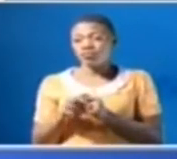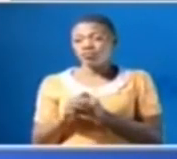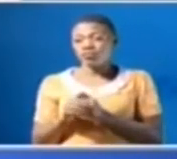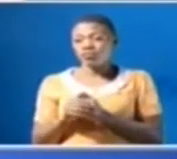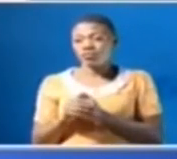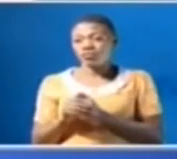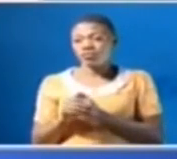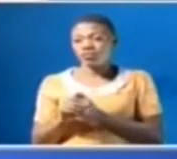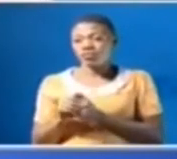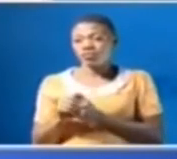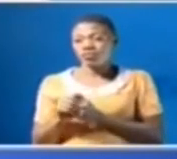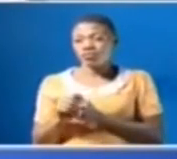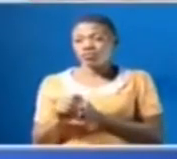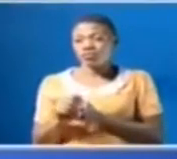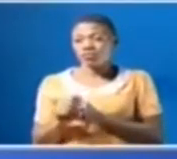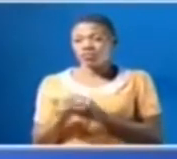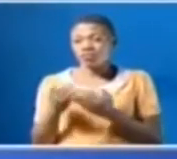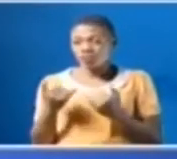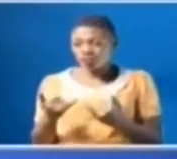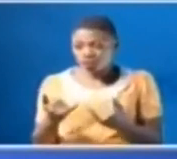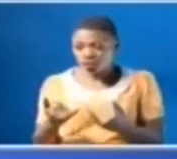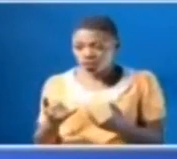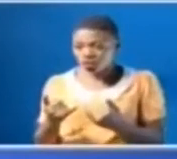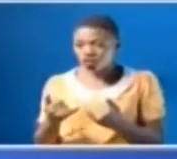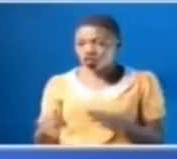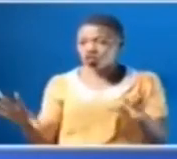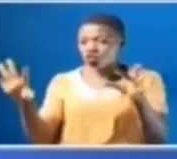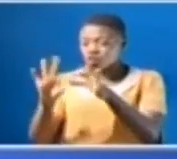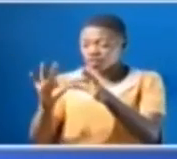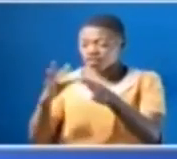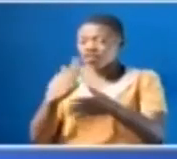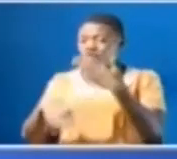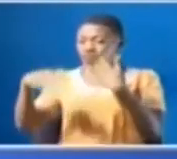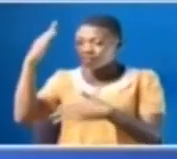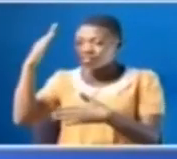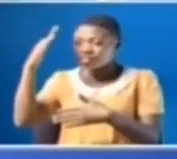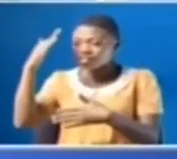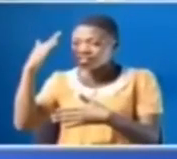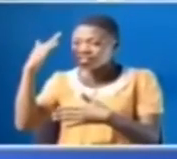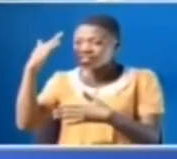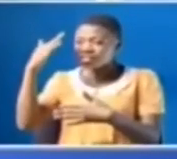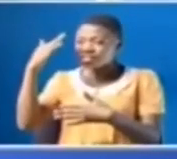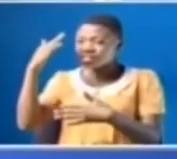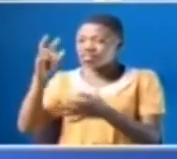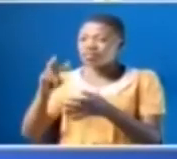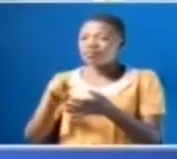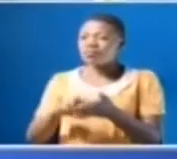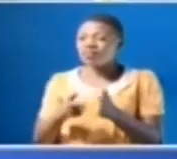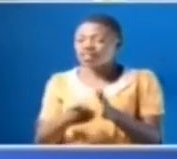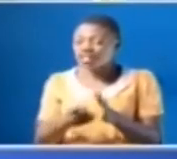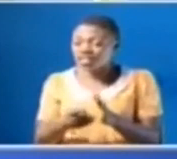Yes. So tunasema kwamba kuunganisha baadhi ya vyuo vikuu haimaanishi kwamba zile